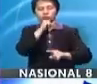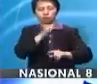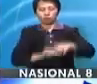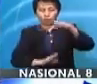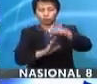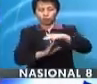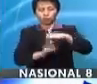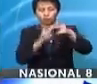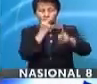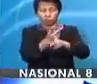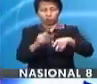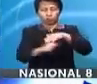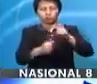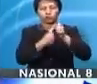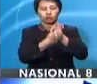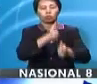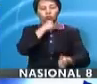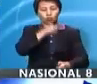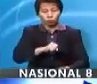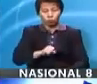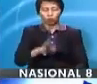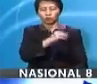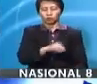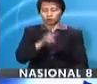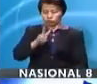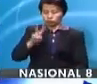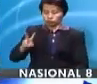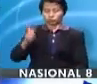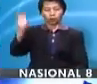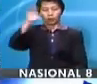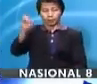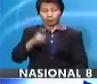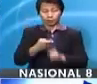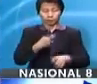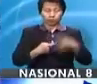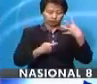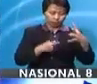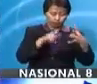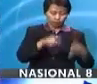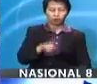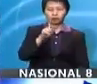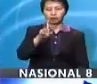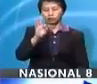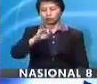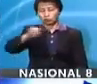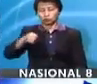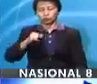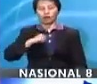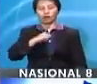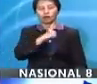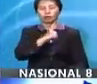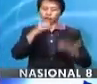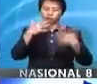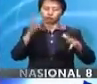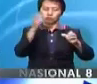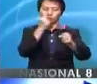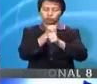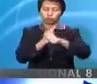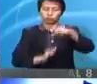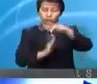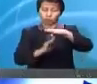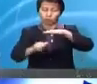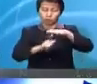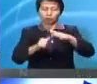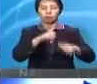simpanan asas mengikut umur, manakala 22% daripada 14.19 juta ahli pula telah mencapai kuantum